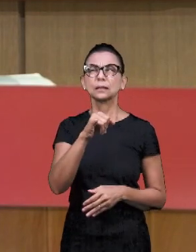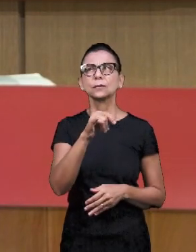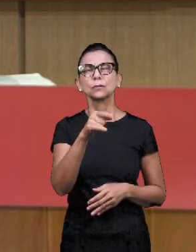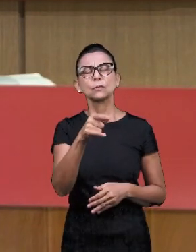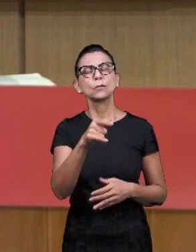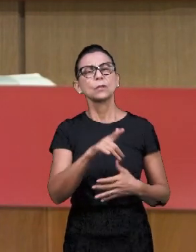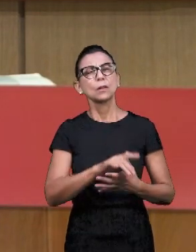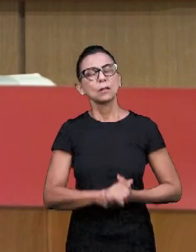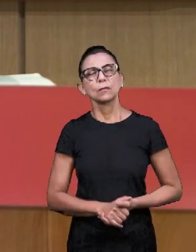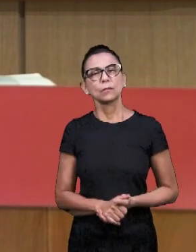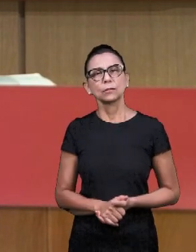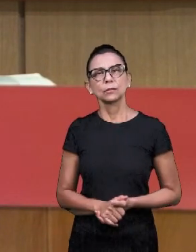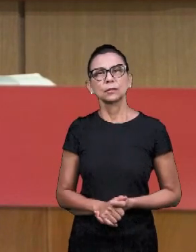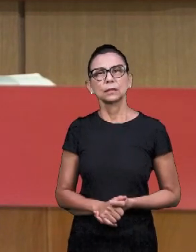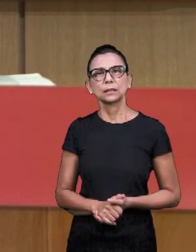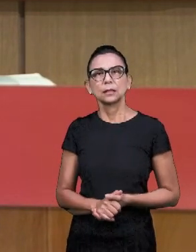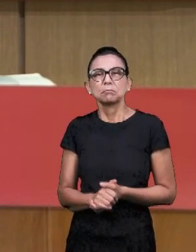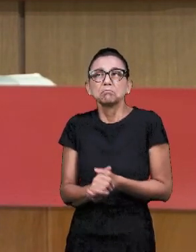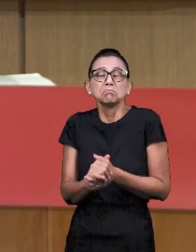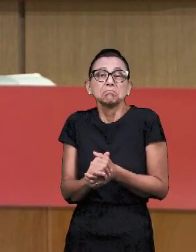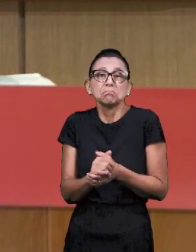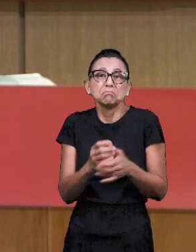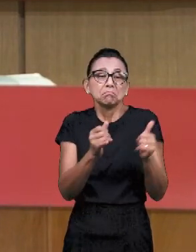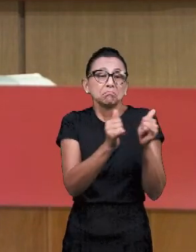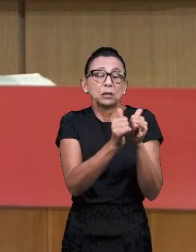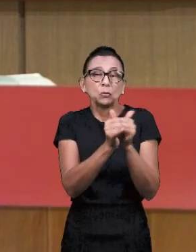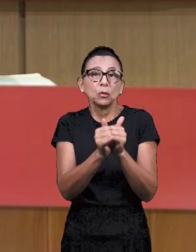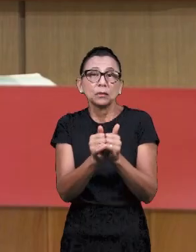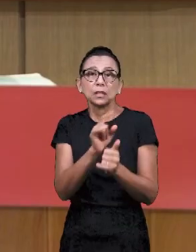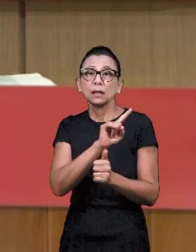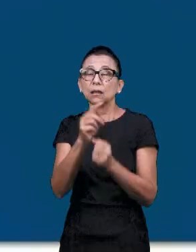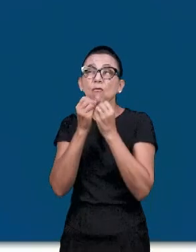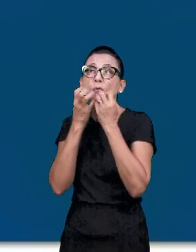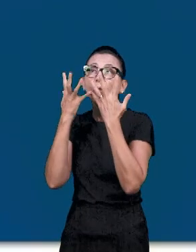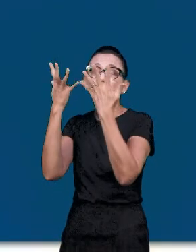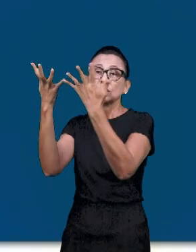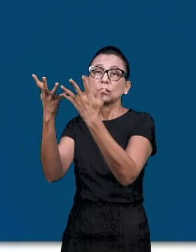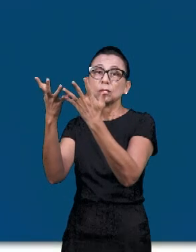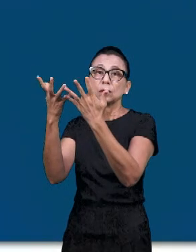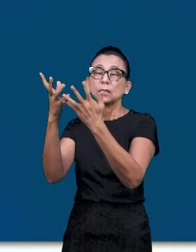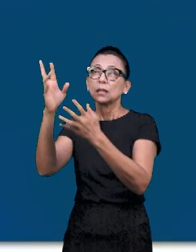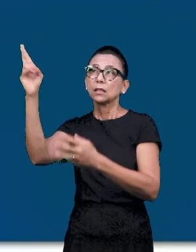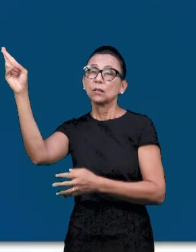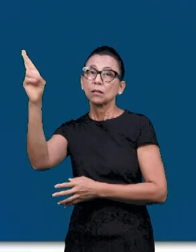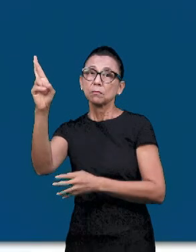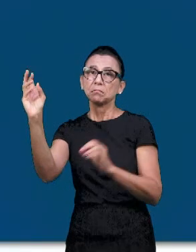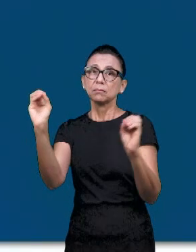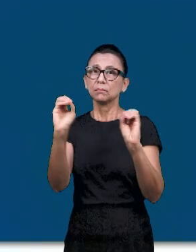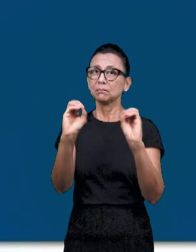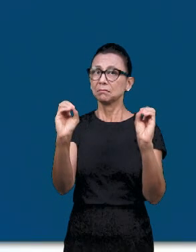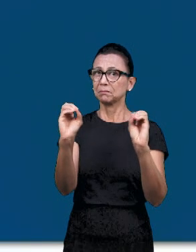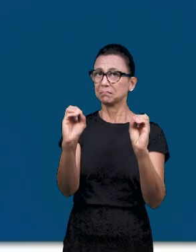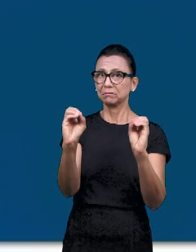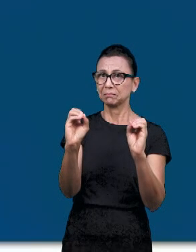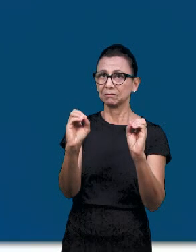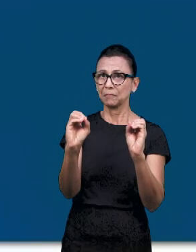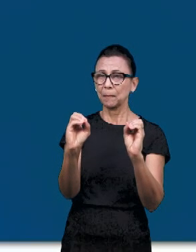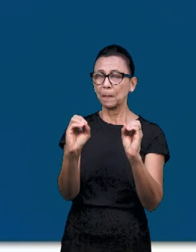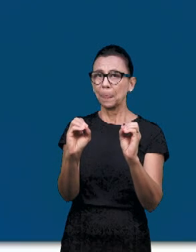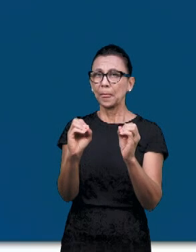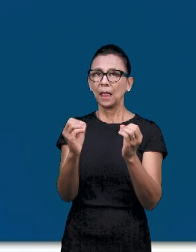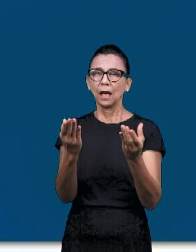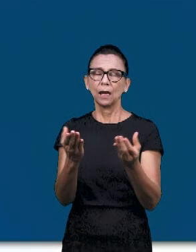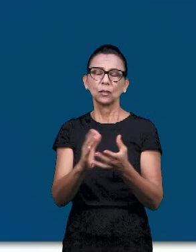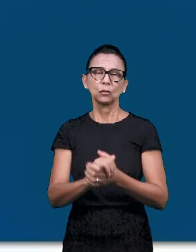Господь не пошлет вам ответа, если вы не исповедуете свой грех. Исповедание — это не просто слова какие-то. Мы